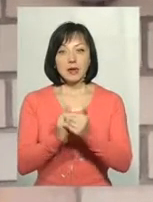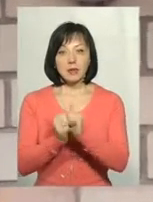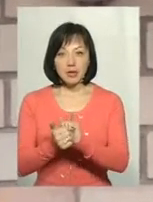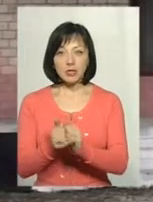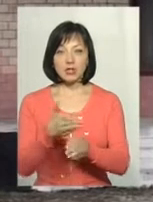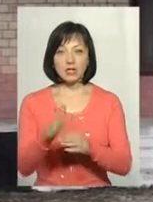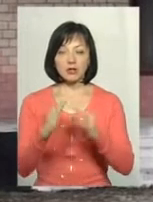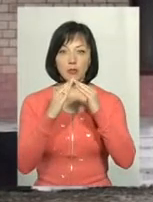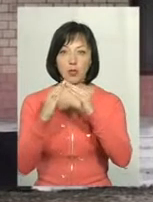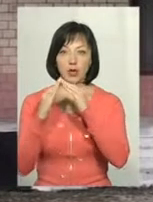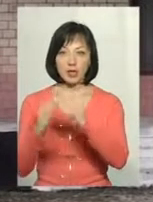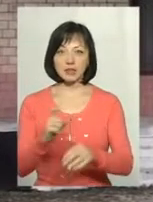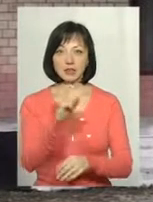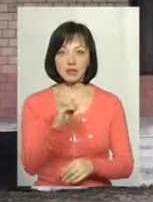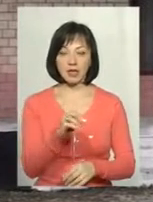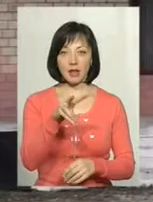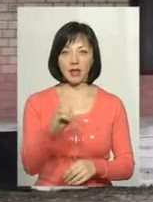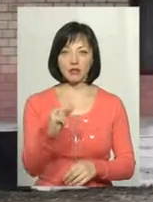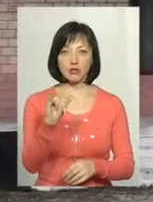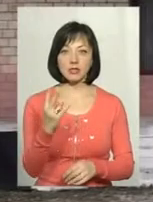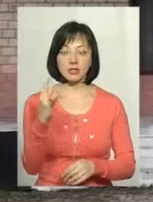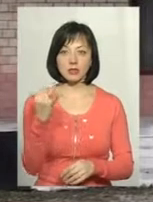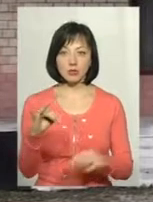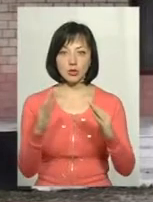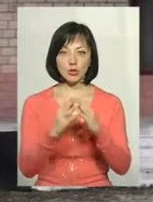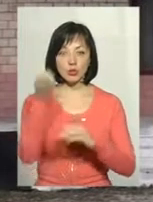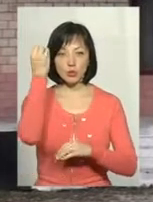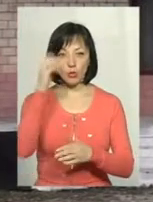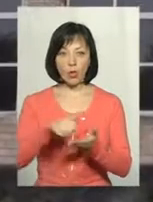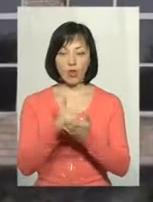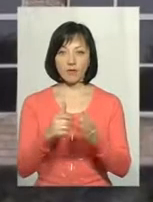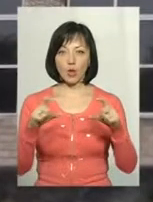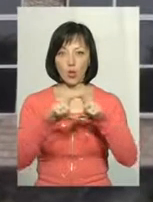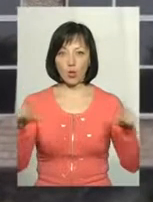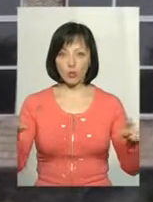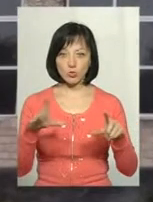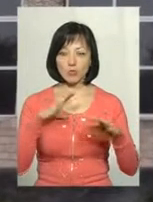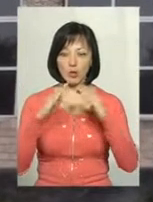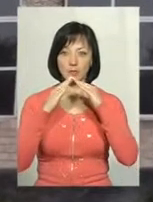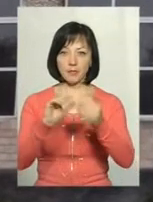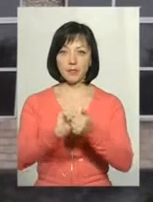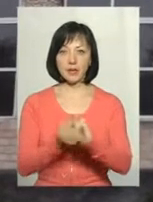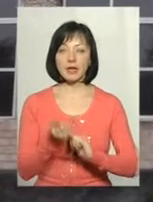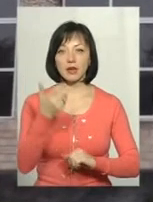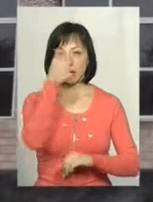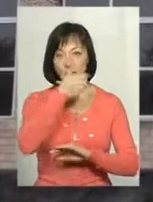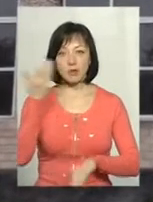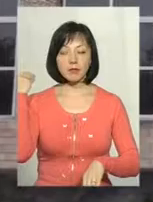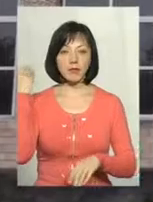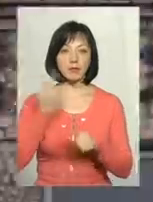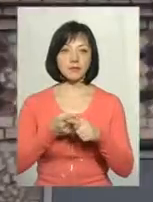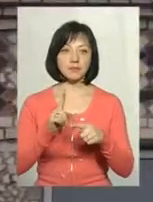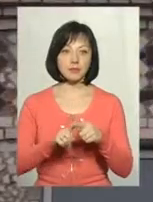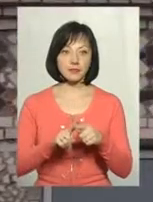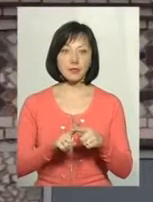частини покрівлі Зеленчинського будинку культури. Головний корпус будівлі було перекрито кілька років тому, а ось перехід до спортивного